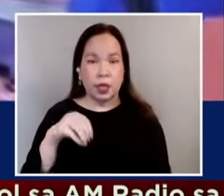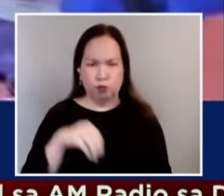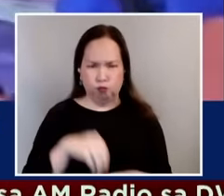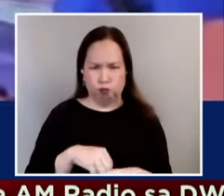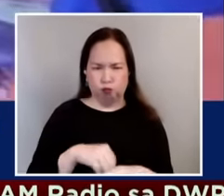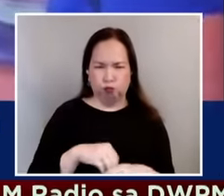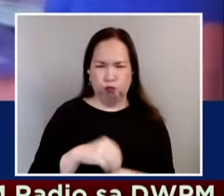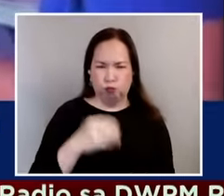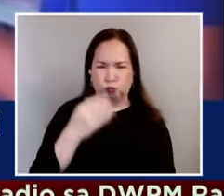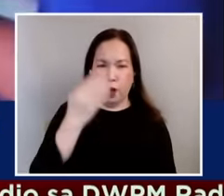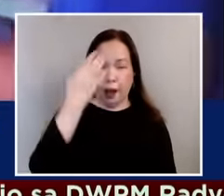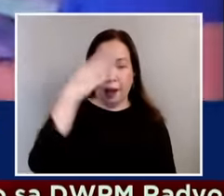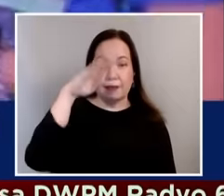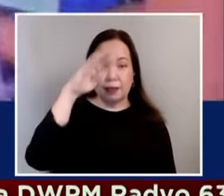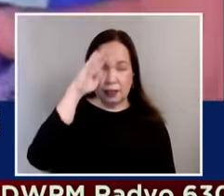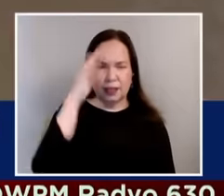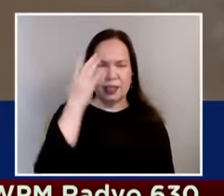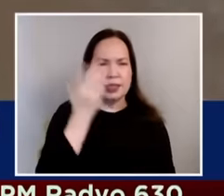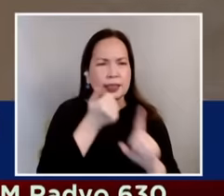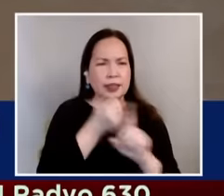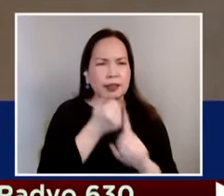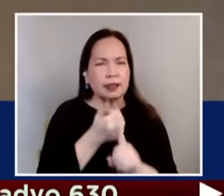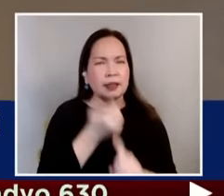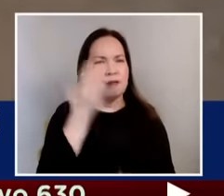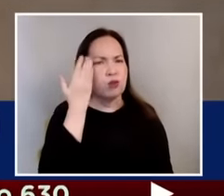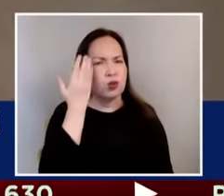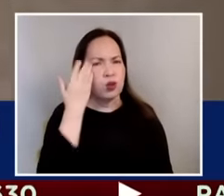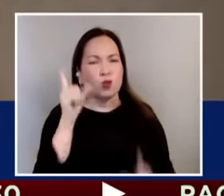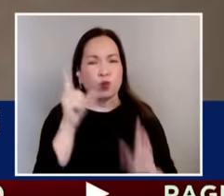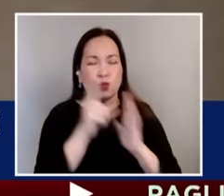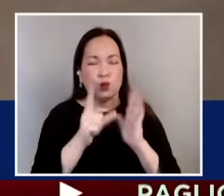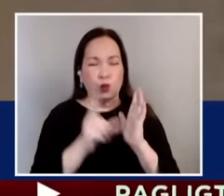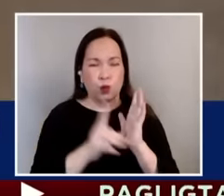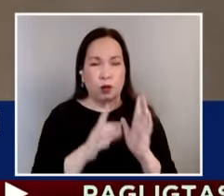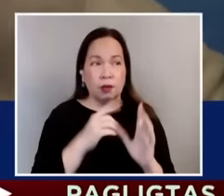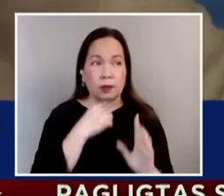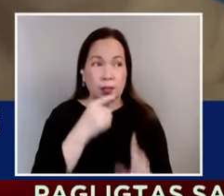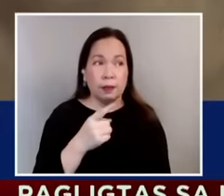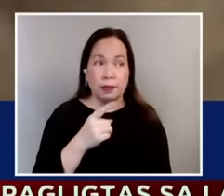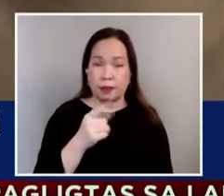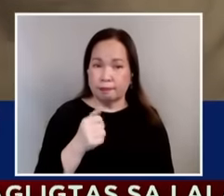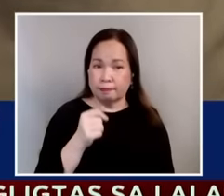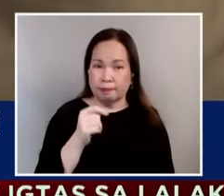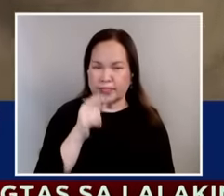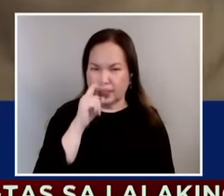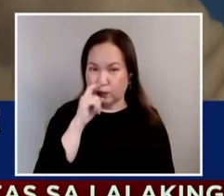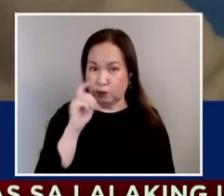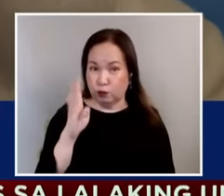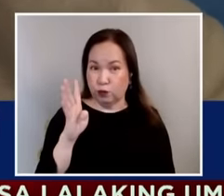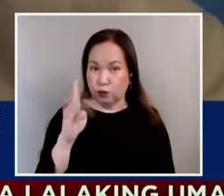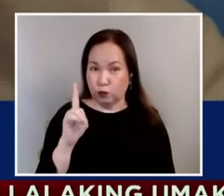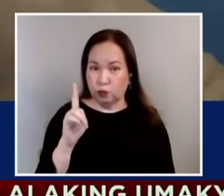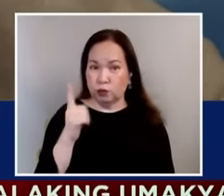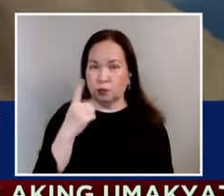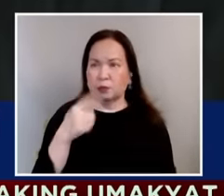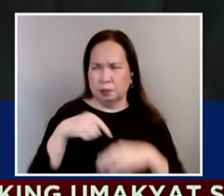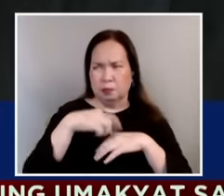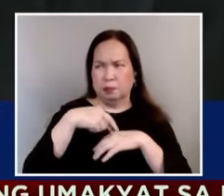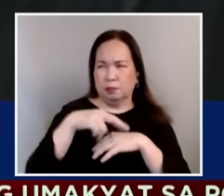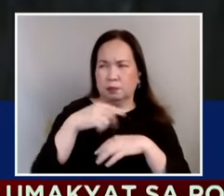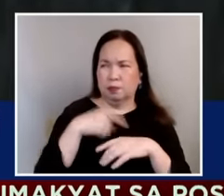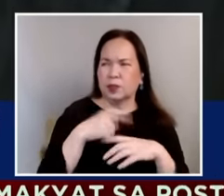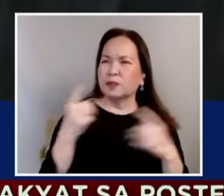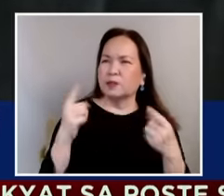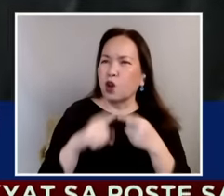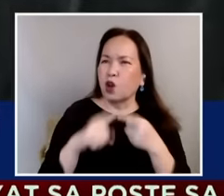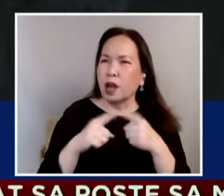umanong magpanggap na isang abogado. Ayon sa 41-anyos na biktima, nirefer sa kanya ang suspect ng isang kakilala noong